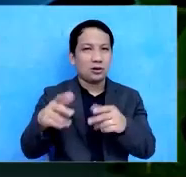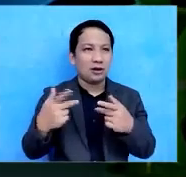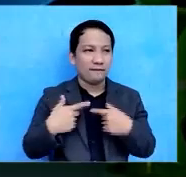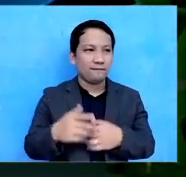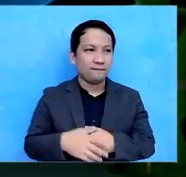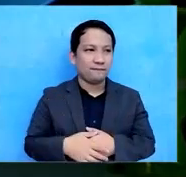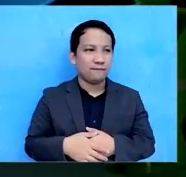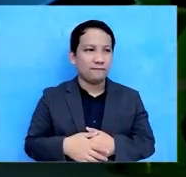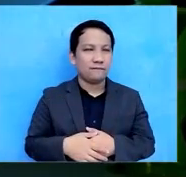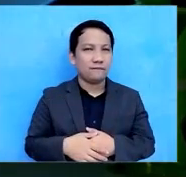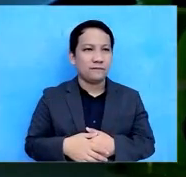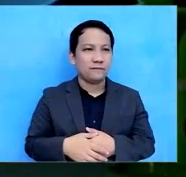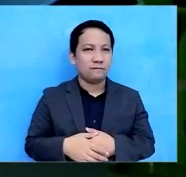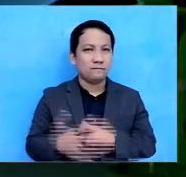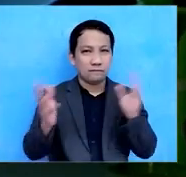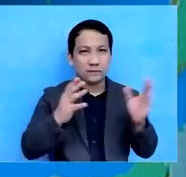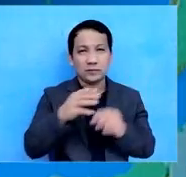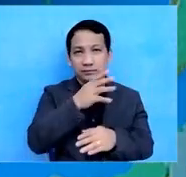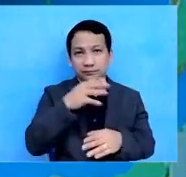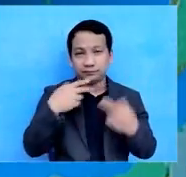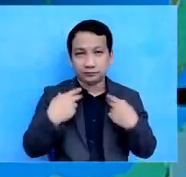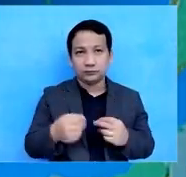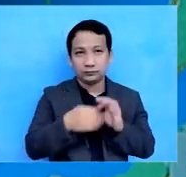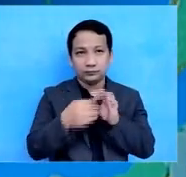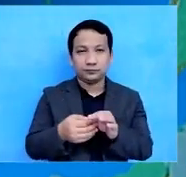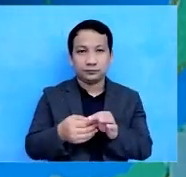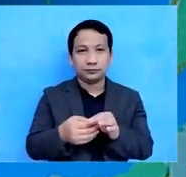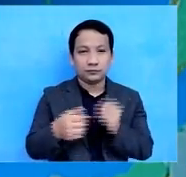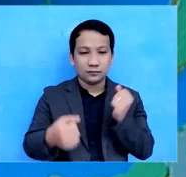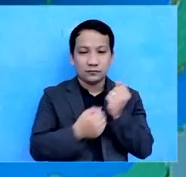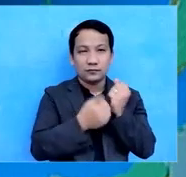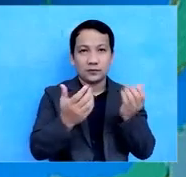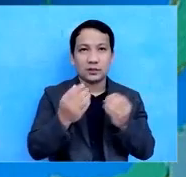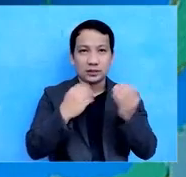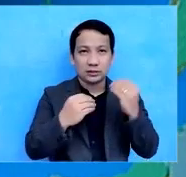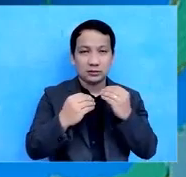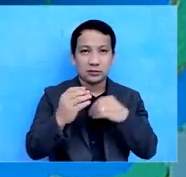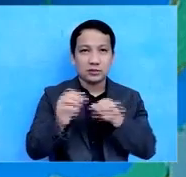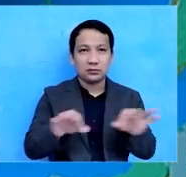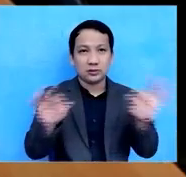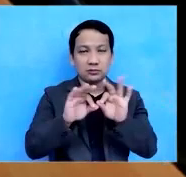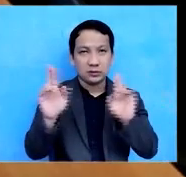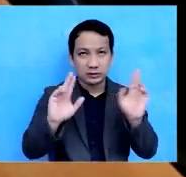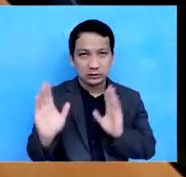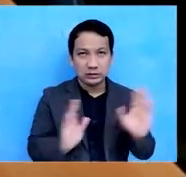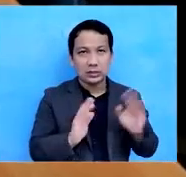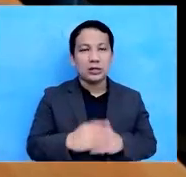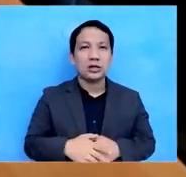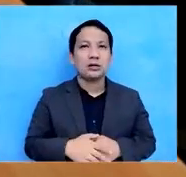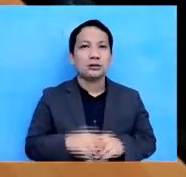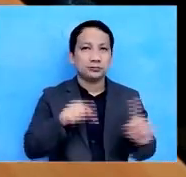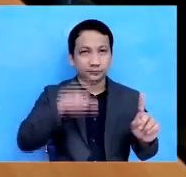Magiging malaki rin daw ang epekto nito sa ating kalusugan at maging sa supply ng pagkain na tubig, kaya dapat itong paghandaan. At isa